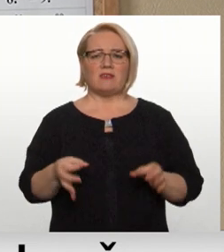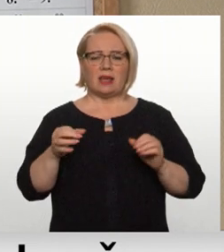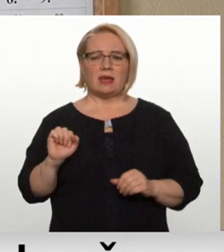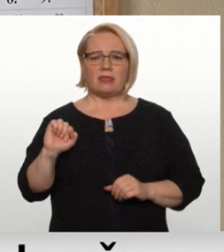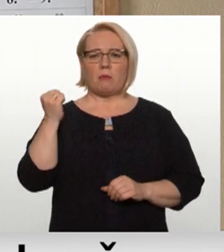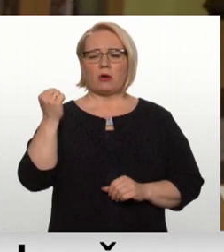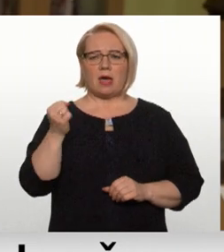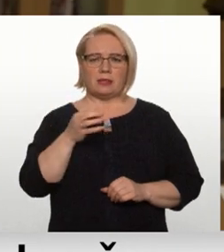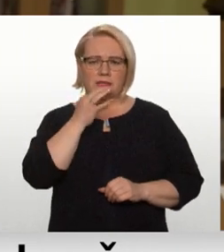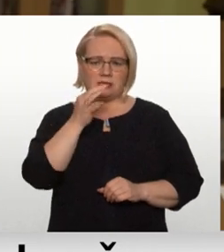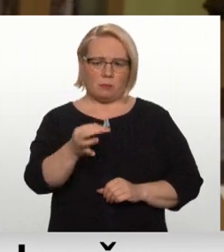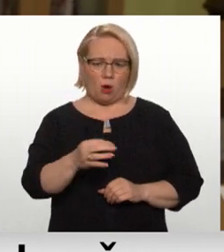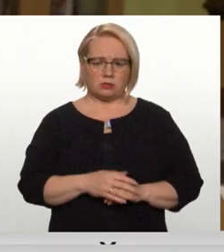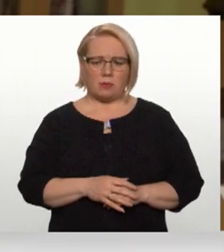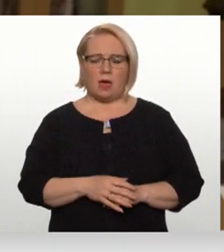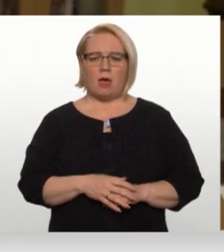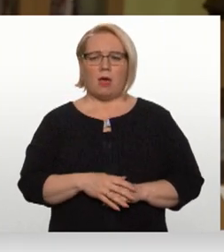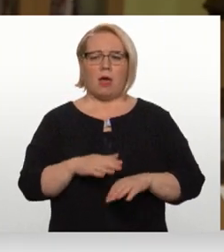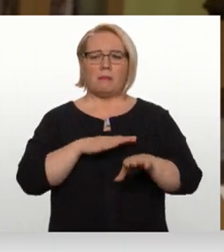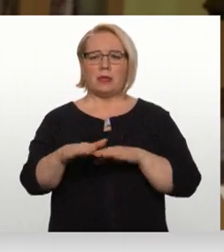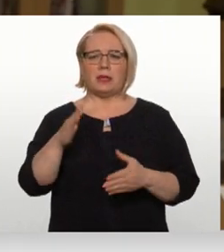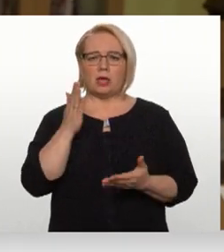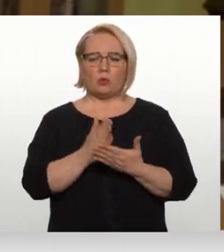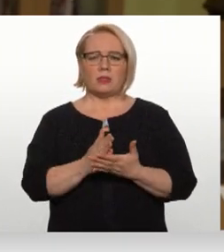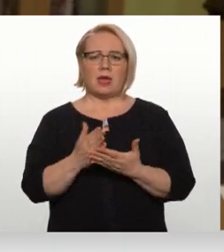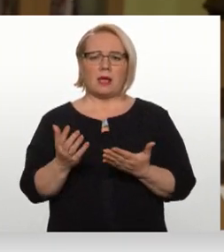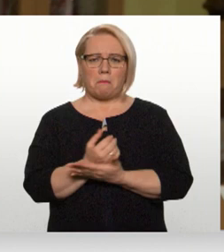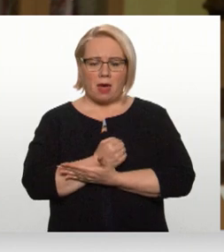izpausme. Pilnīgi noteikti tika panāca, jo...